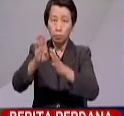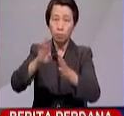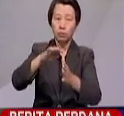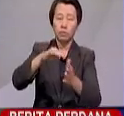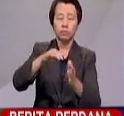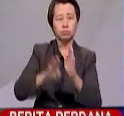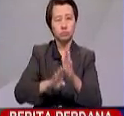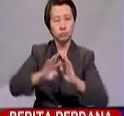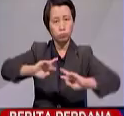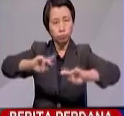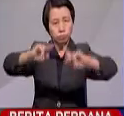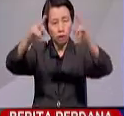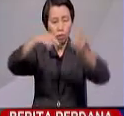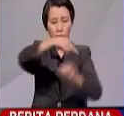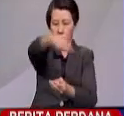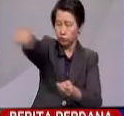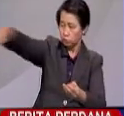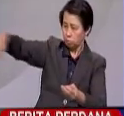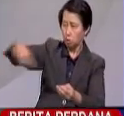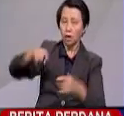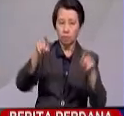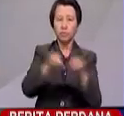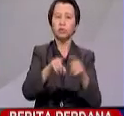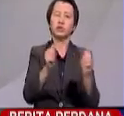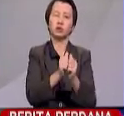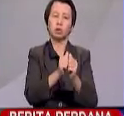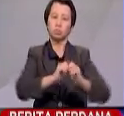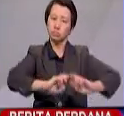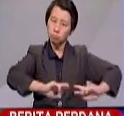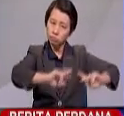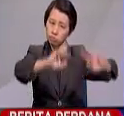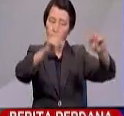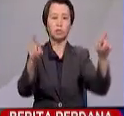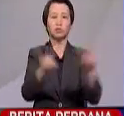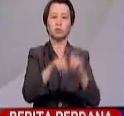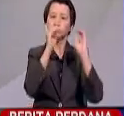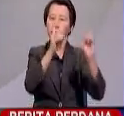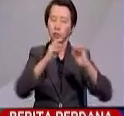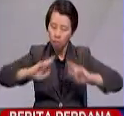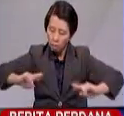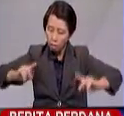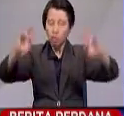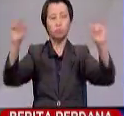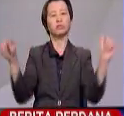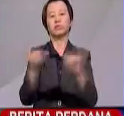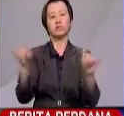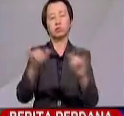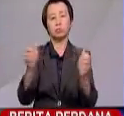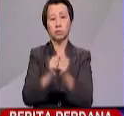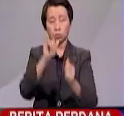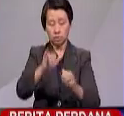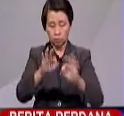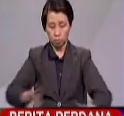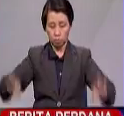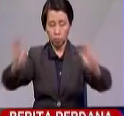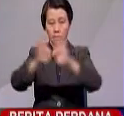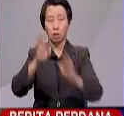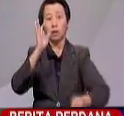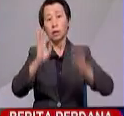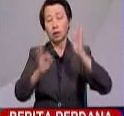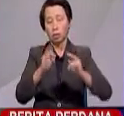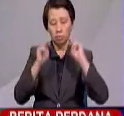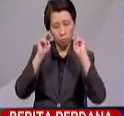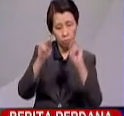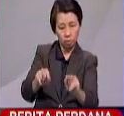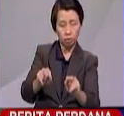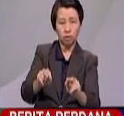itu sebenarnya harus seiring dengan pembangunan pendidikan juga. Dan yang paling penting bagi kita adalah kalau kita lihat